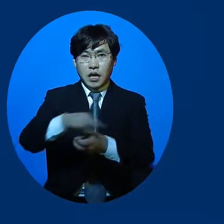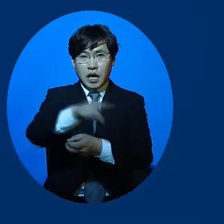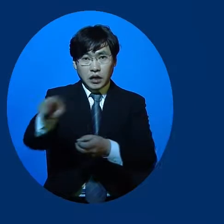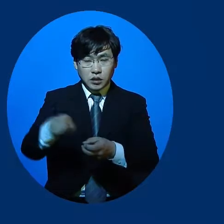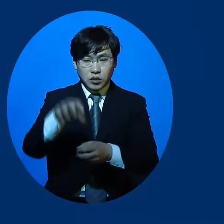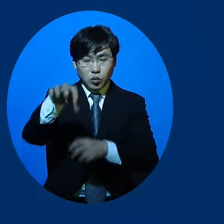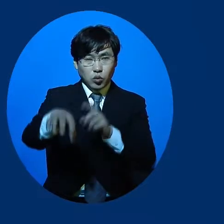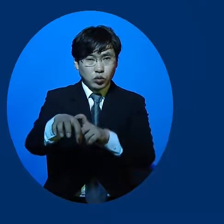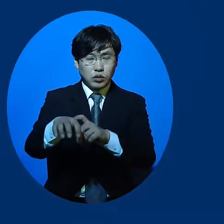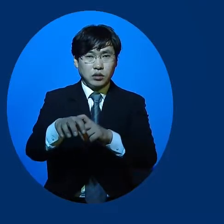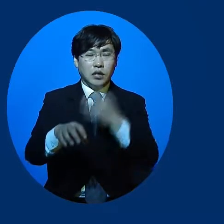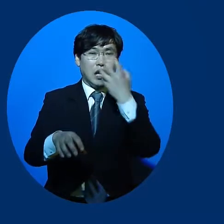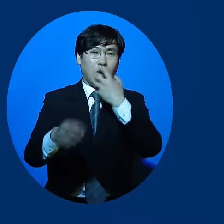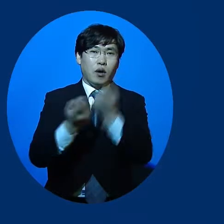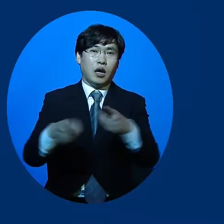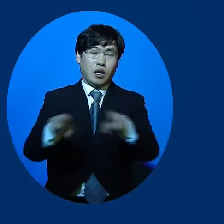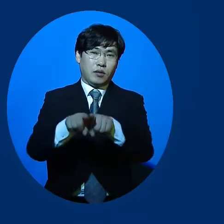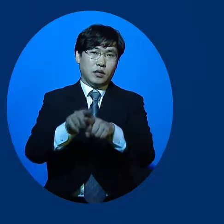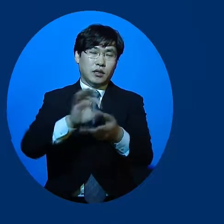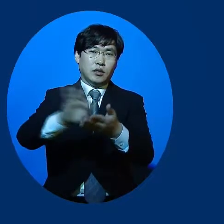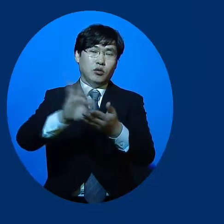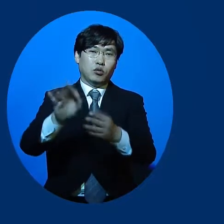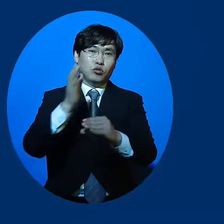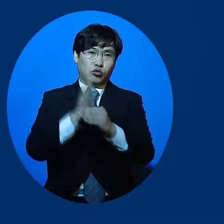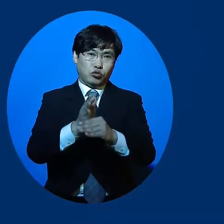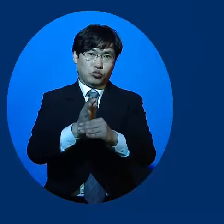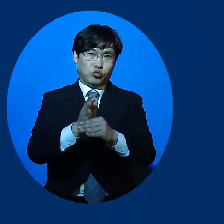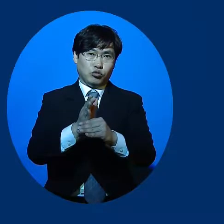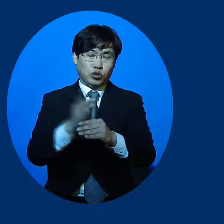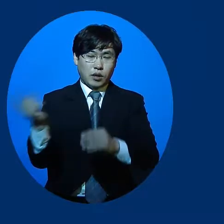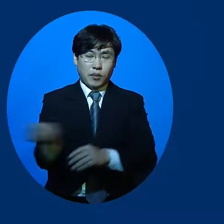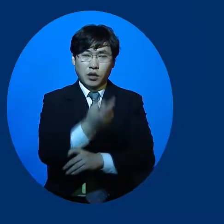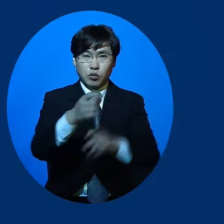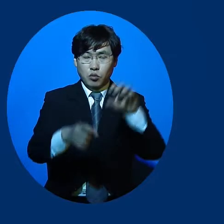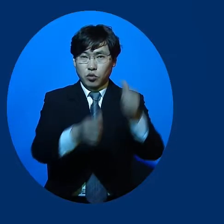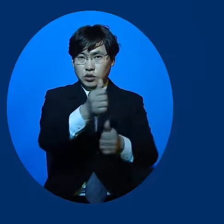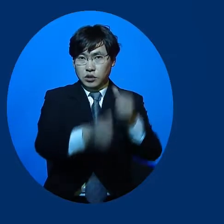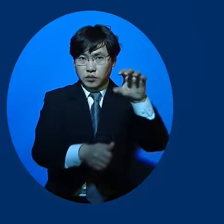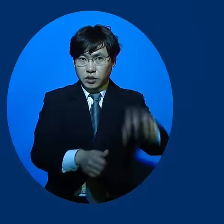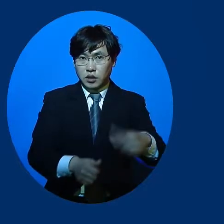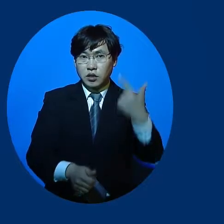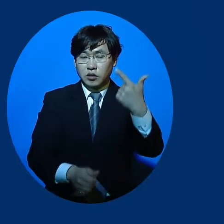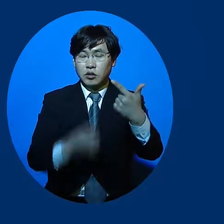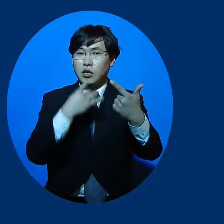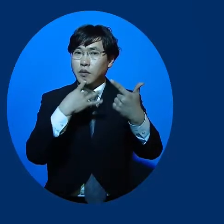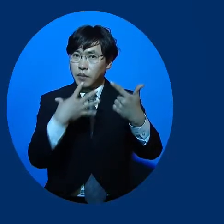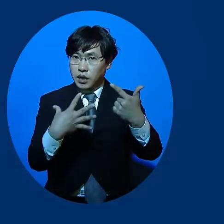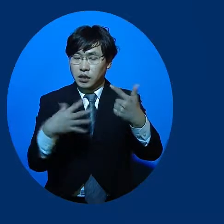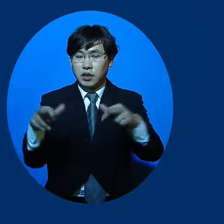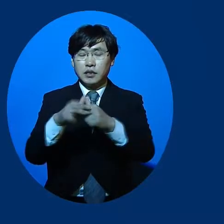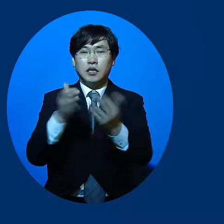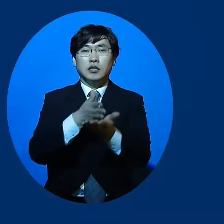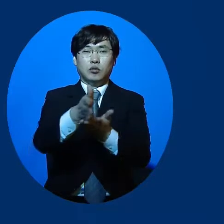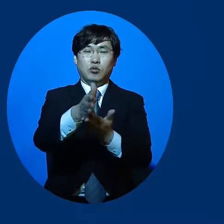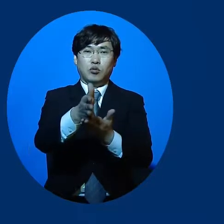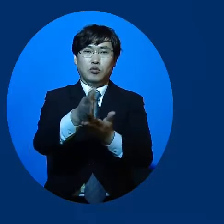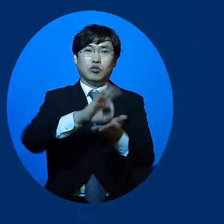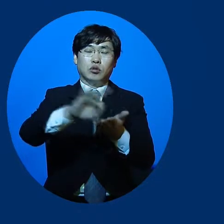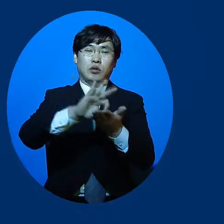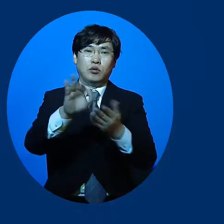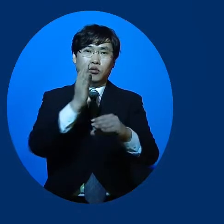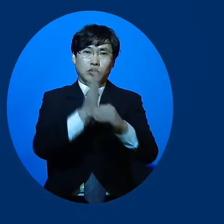있습니다. 특이한 것은 파크골프 경기장 158개 중에 6개만 장애인 전용으로 활용하고